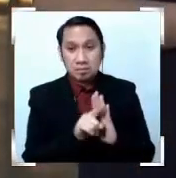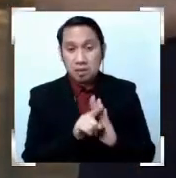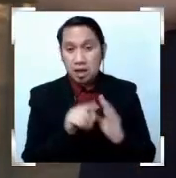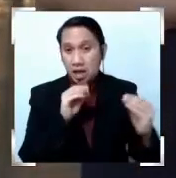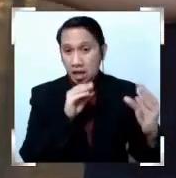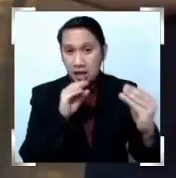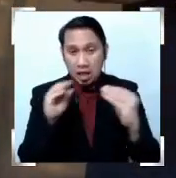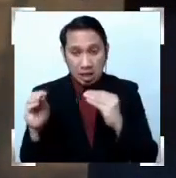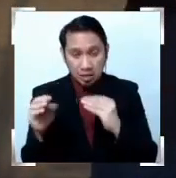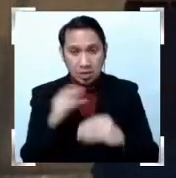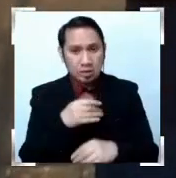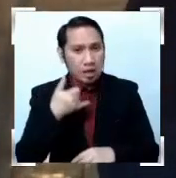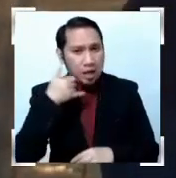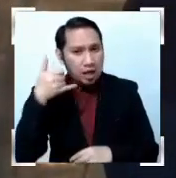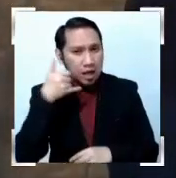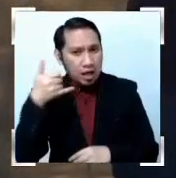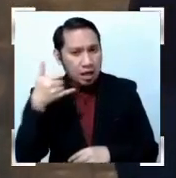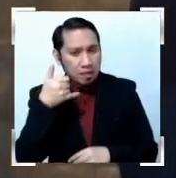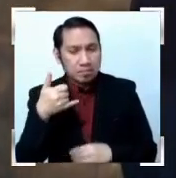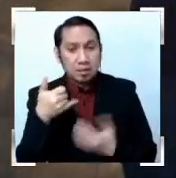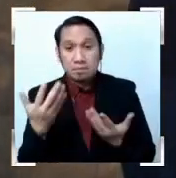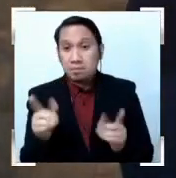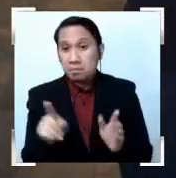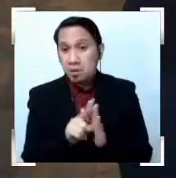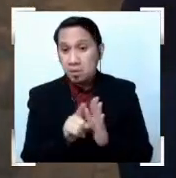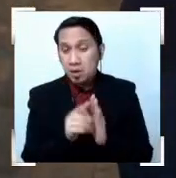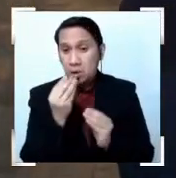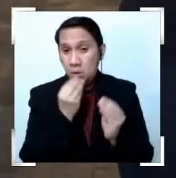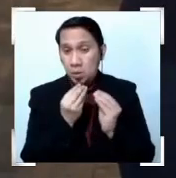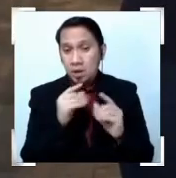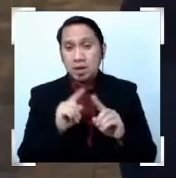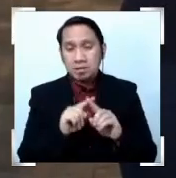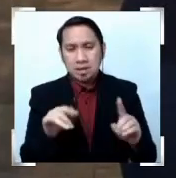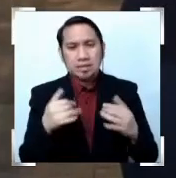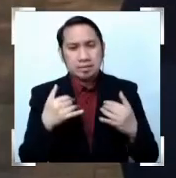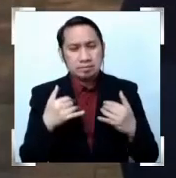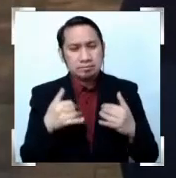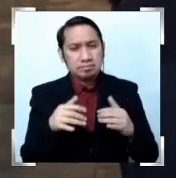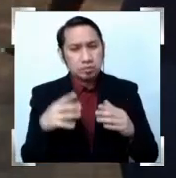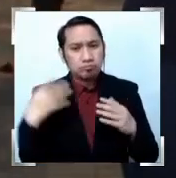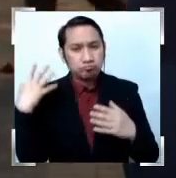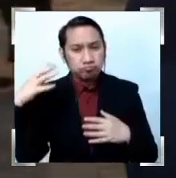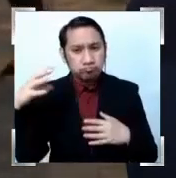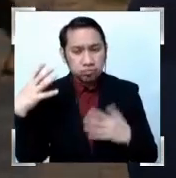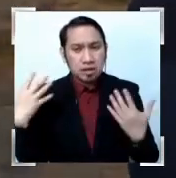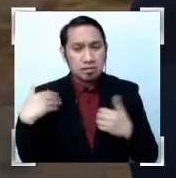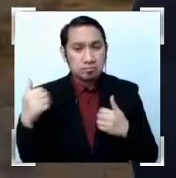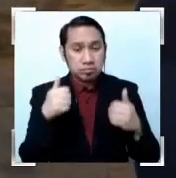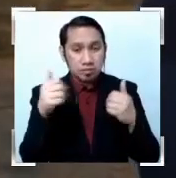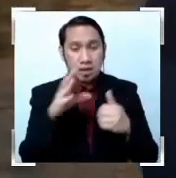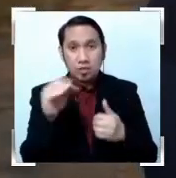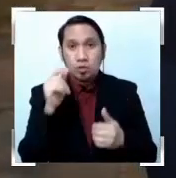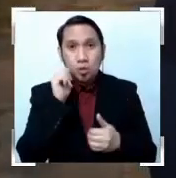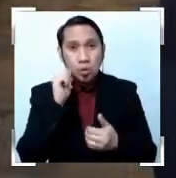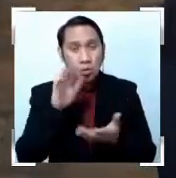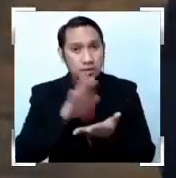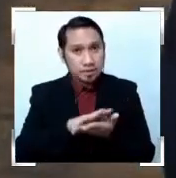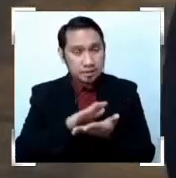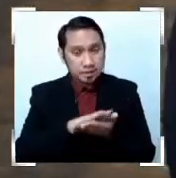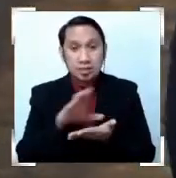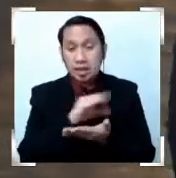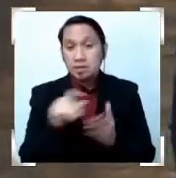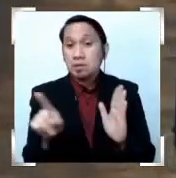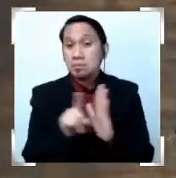sa cellphone. Bawal kumain. Dapat panatilihing maayos sa ventilasyon, madalas na pagde-disinfect. At bawal pasakayin ang mga